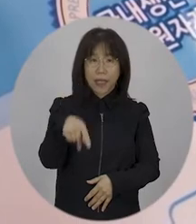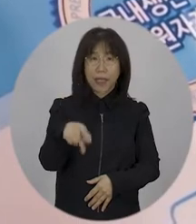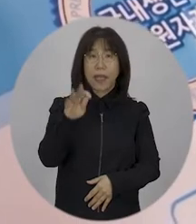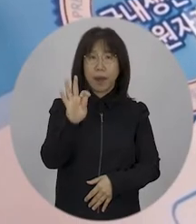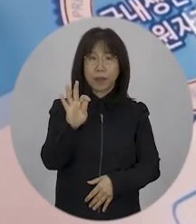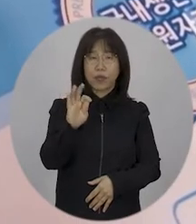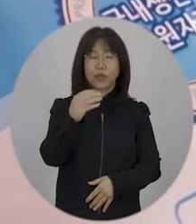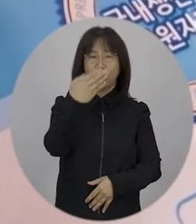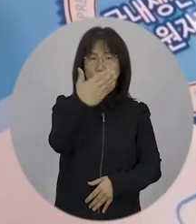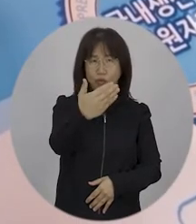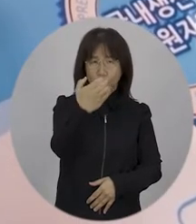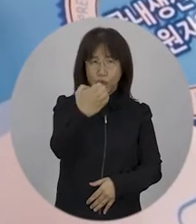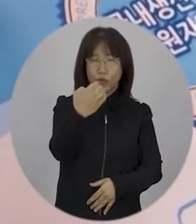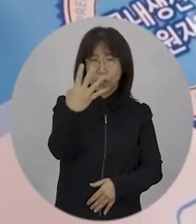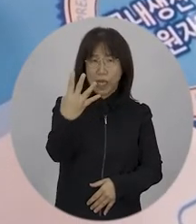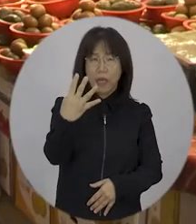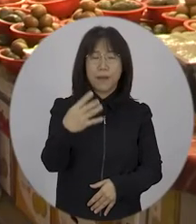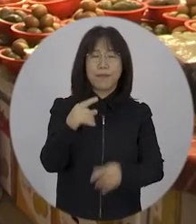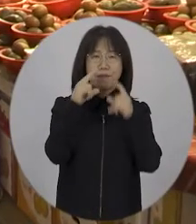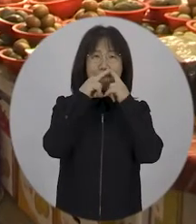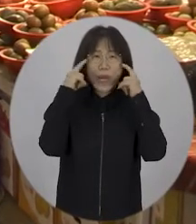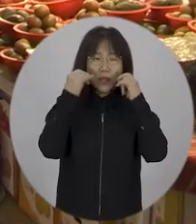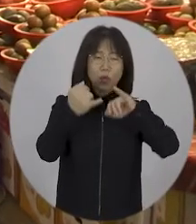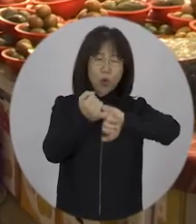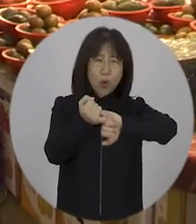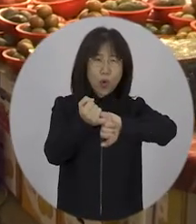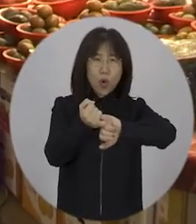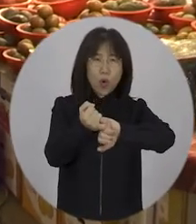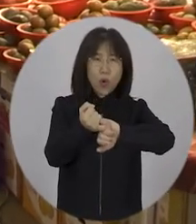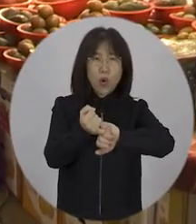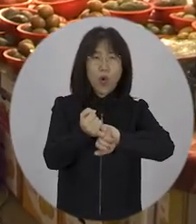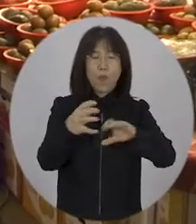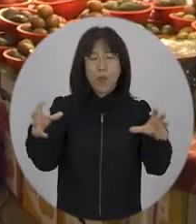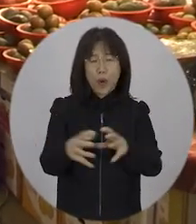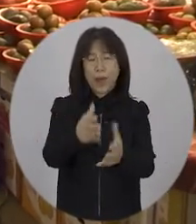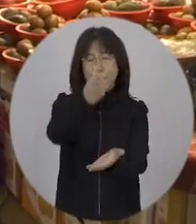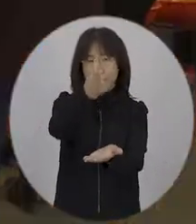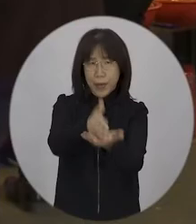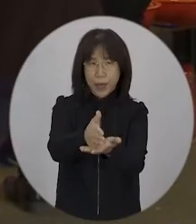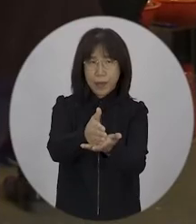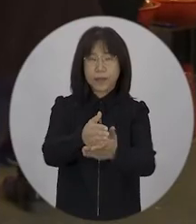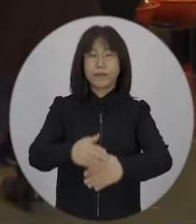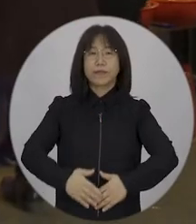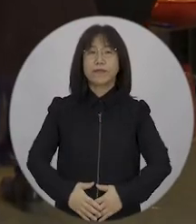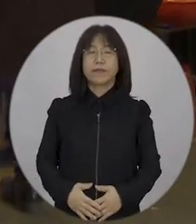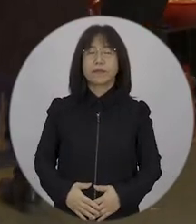착용하고 감염 위험이 높은 시설이나 사적 모임은 자제해야 합니다.